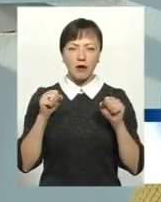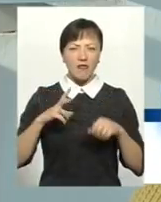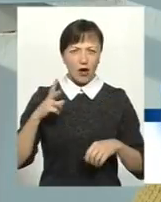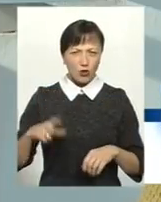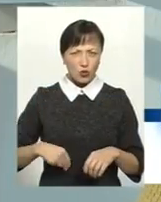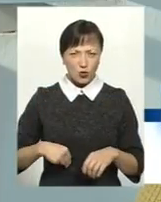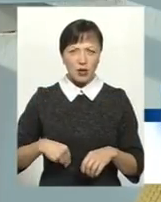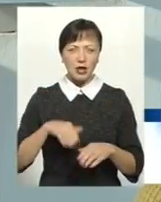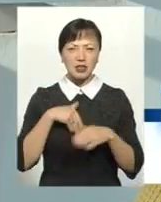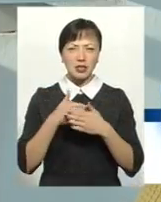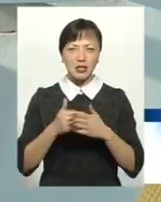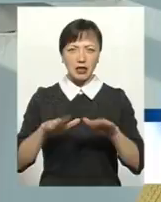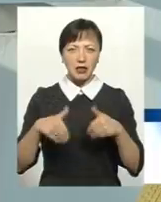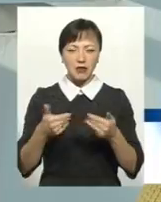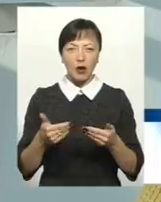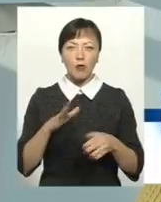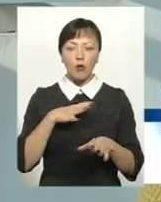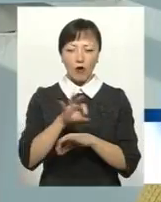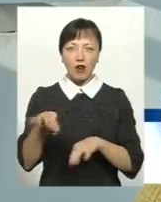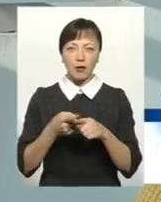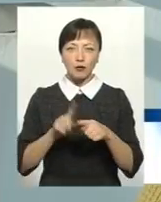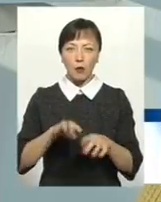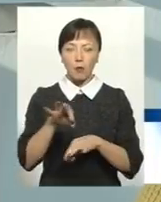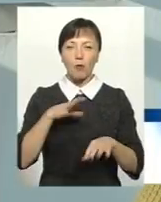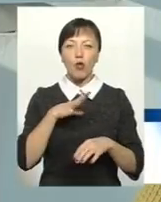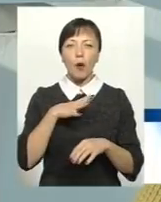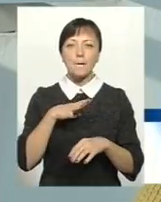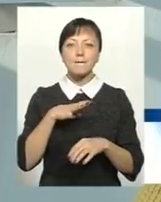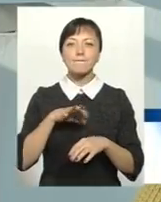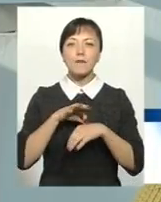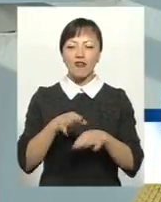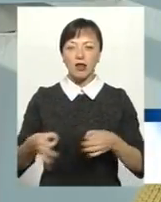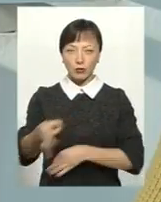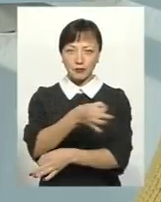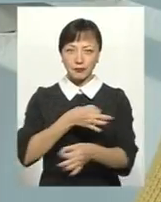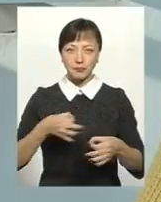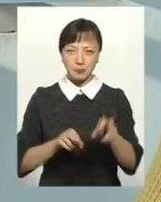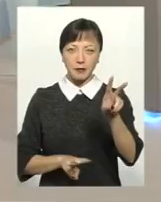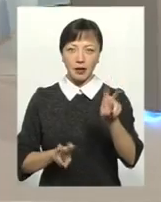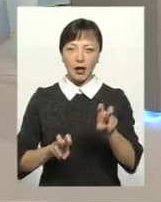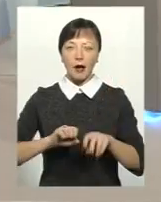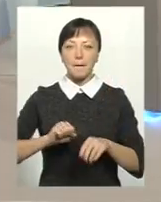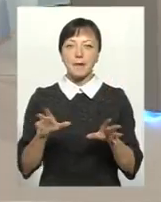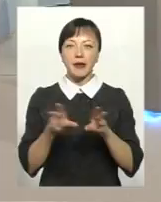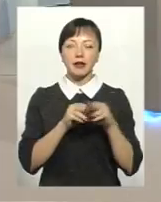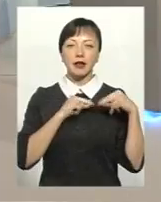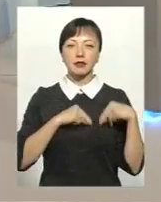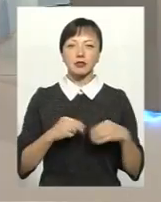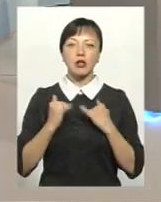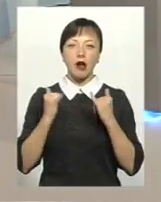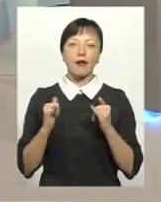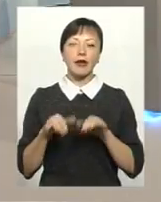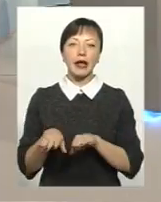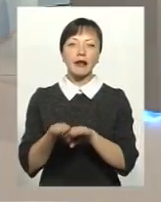5», було в рамках цього проєкту, пілотного проєкту, було проведено круглий стіл «Партнерство заради рівності».